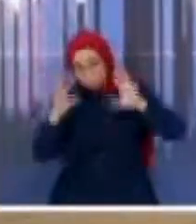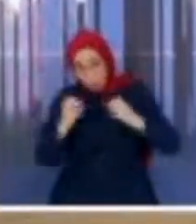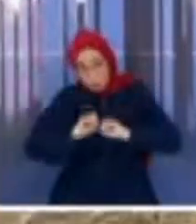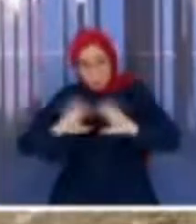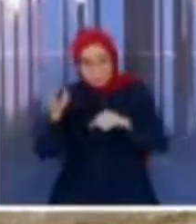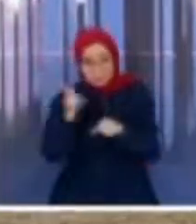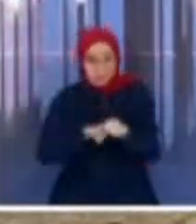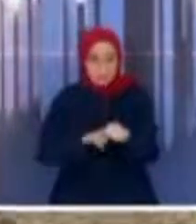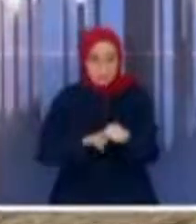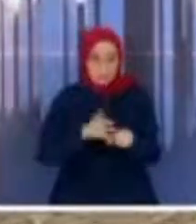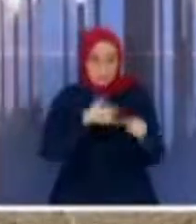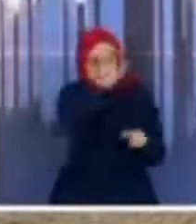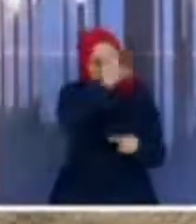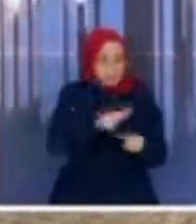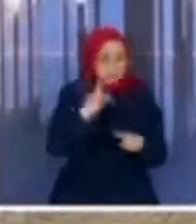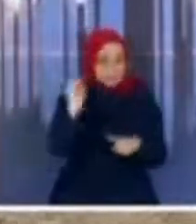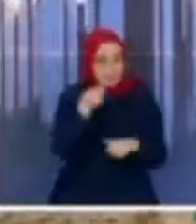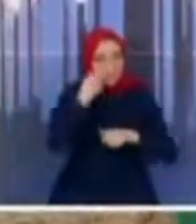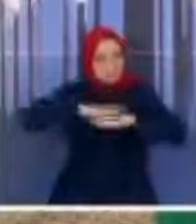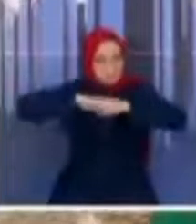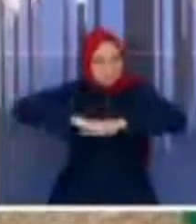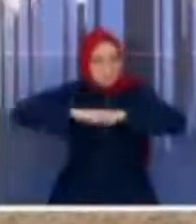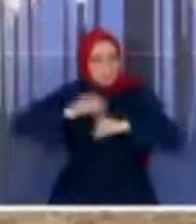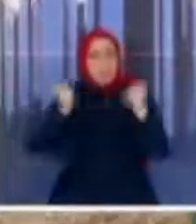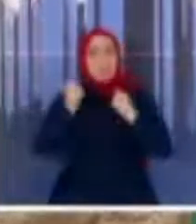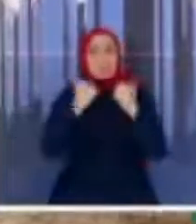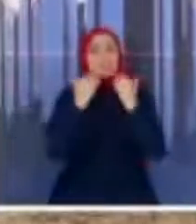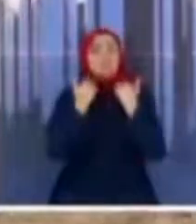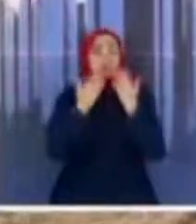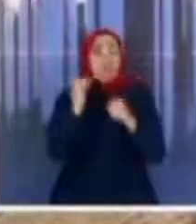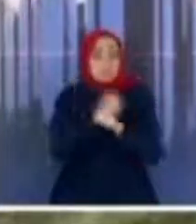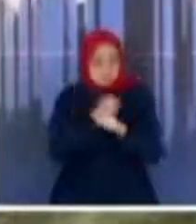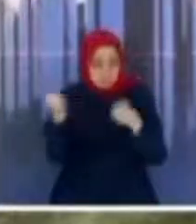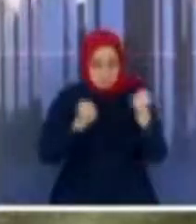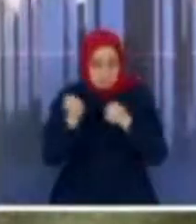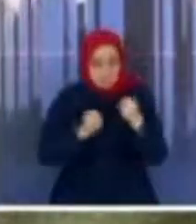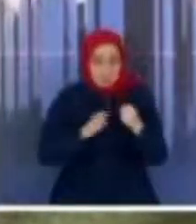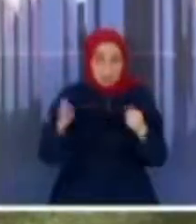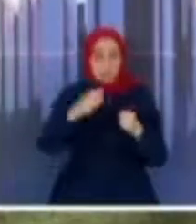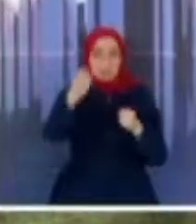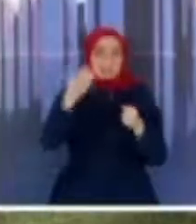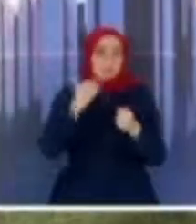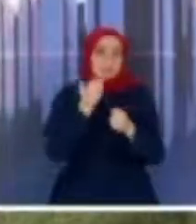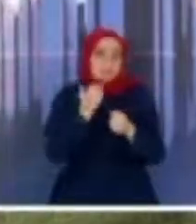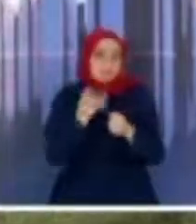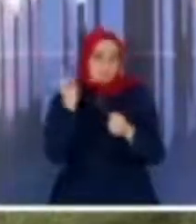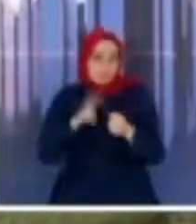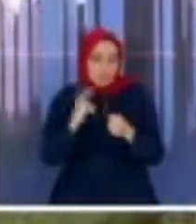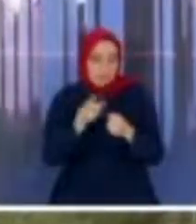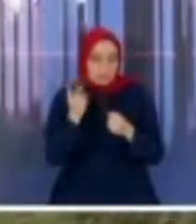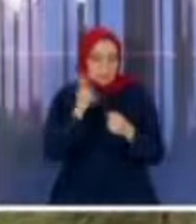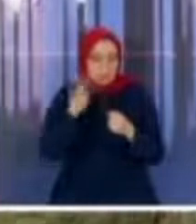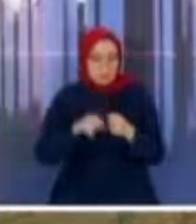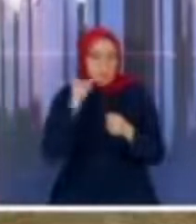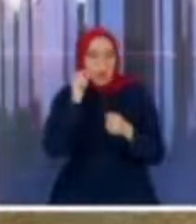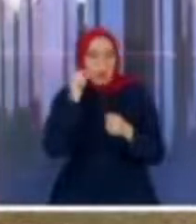انكسيسيبل، معناها مش بالساهل باش تدخل لهم سيرتو بكهرباء. معناها ممكن نقول لك امبوسيبل انه باش تدخل لهم وانت ظهر لي تعرف، معناها نعرفك من